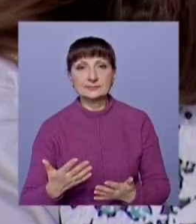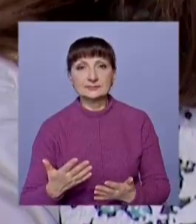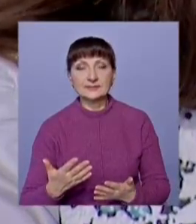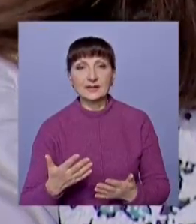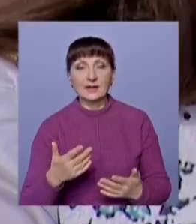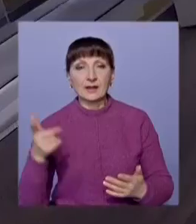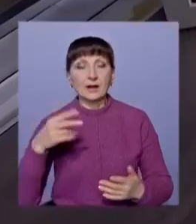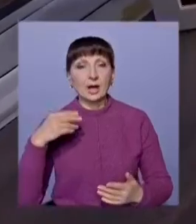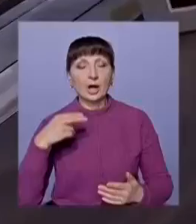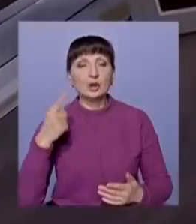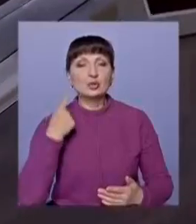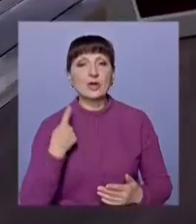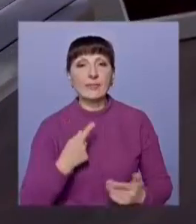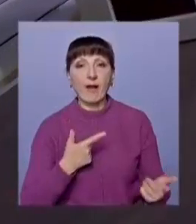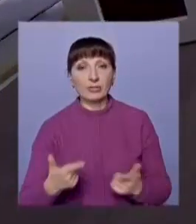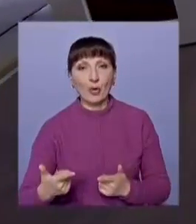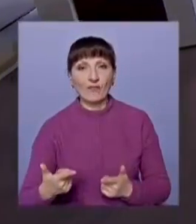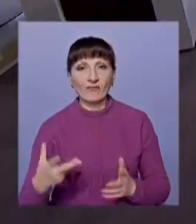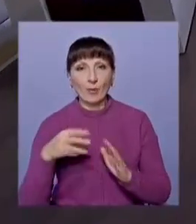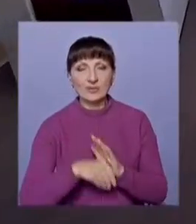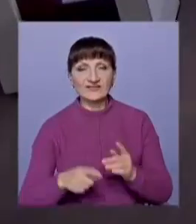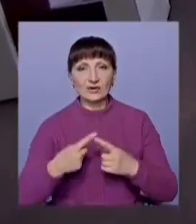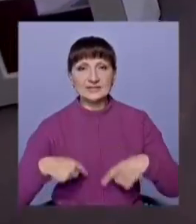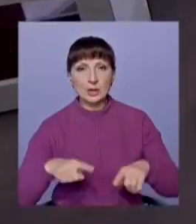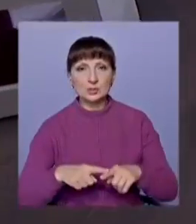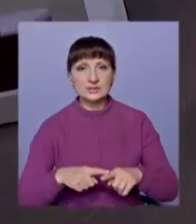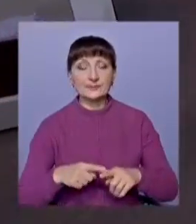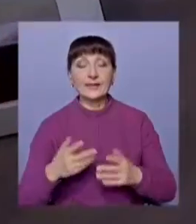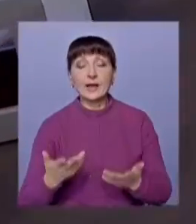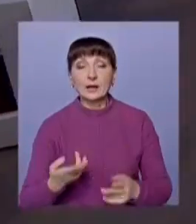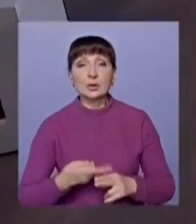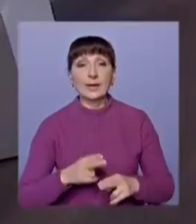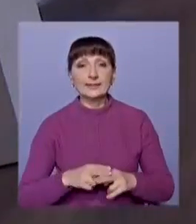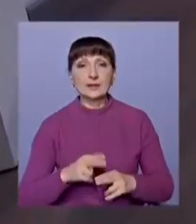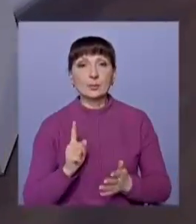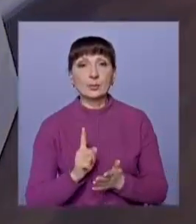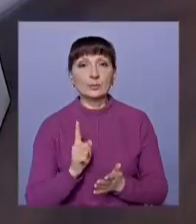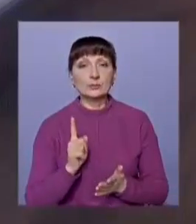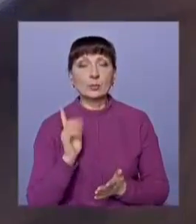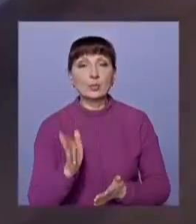Душанбе готов к подобному шагу. Вот. И, скорее всего, это будет действительно такая